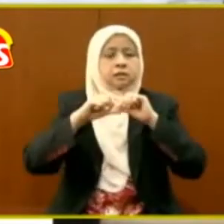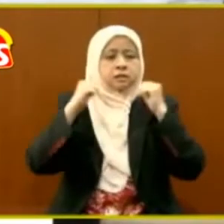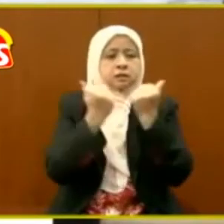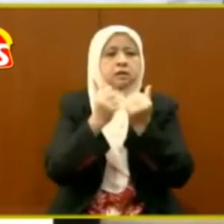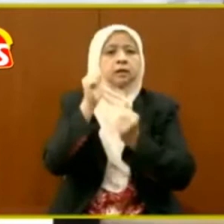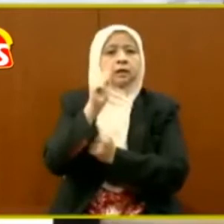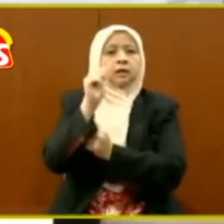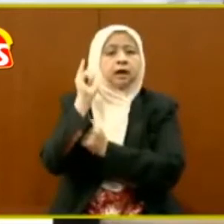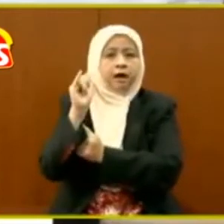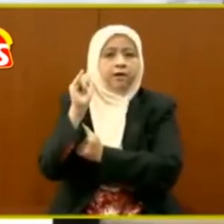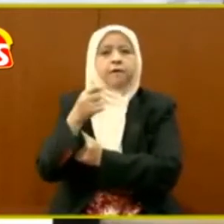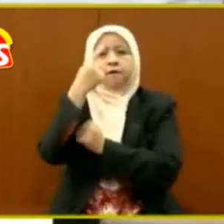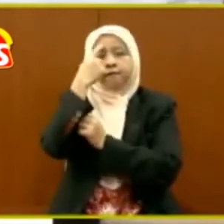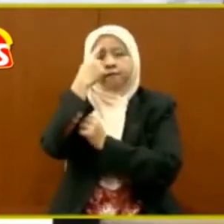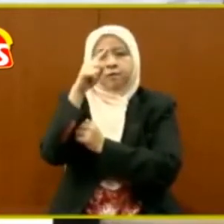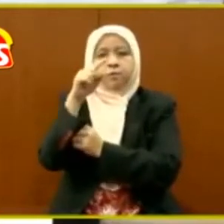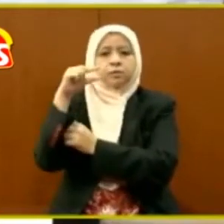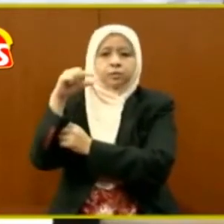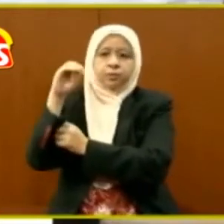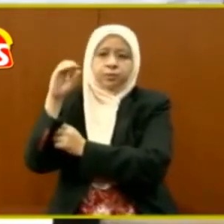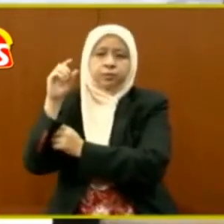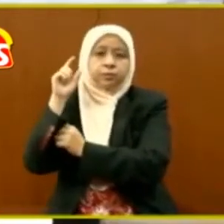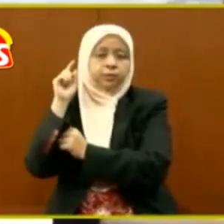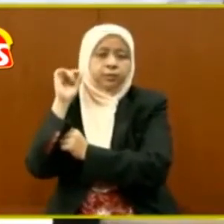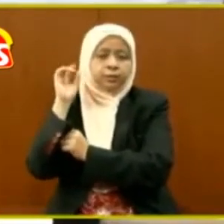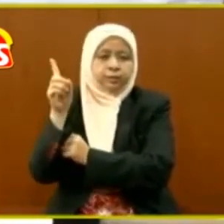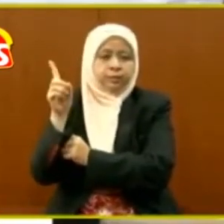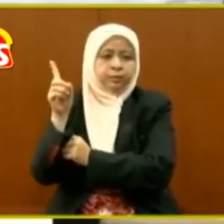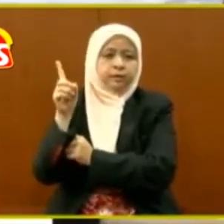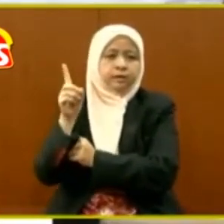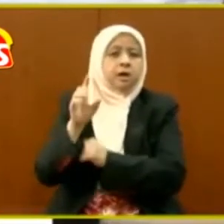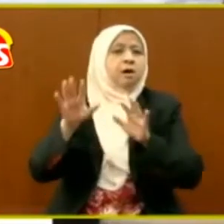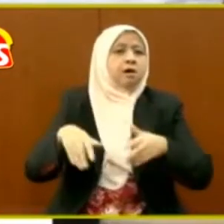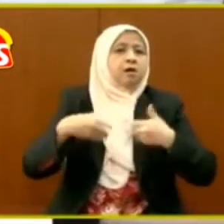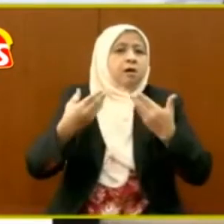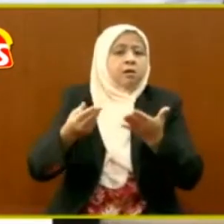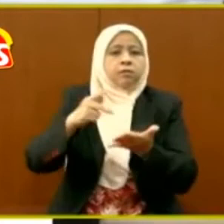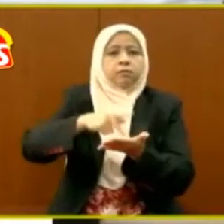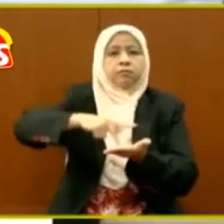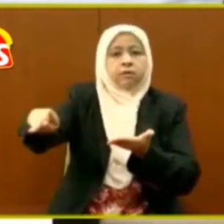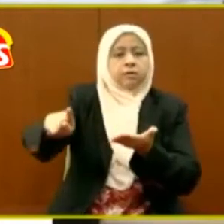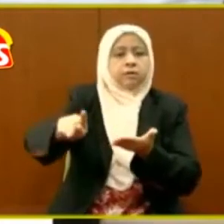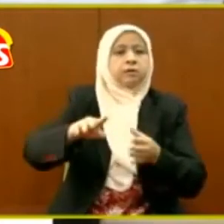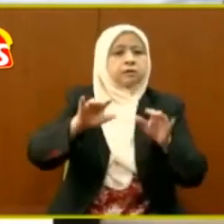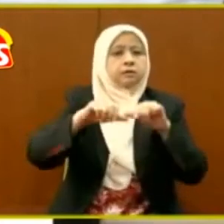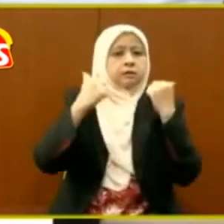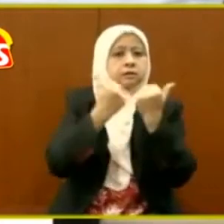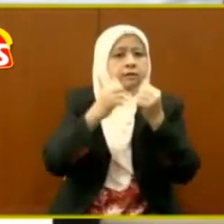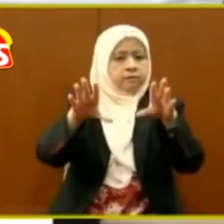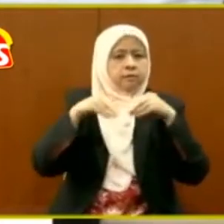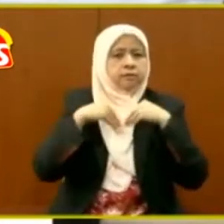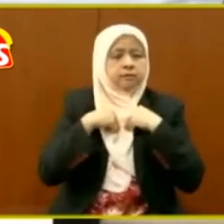aakho good untuk melaksanakan sistem selangkah dan berapakah pembayaran yang diterima oleh syari'at